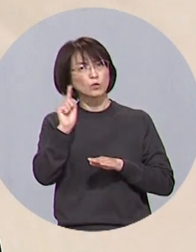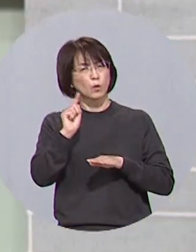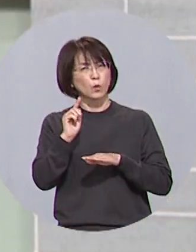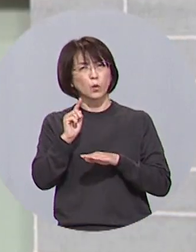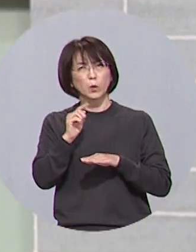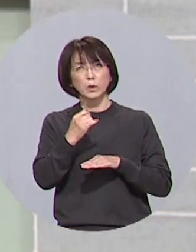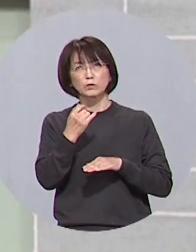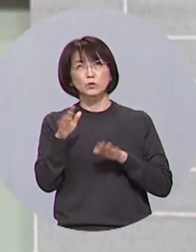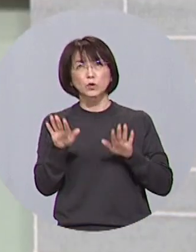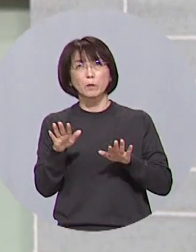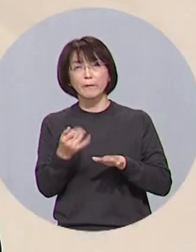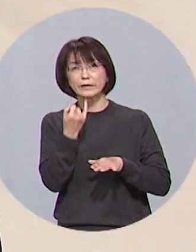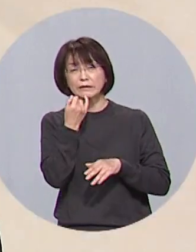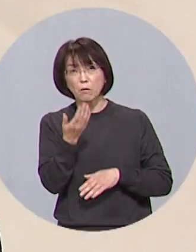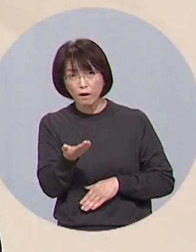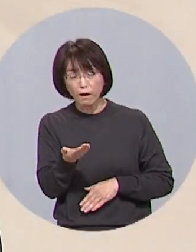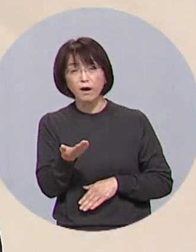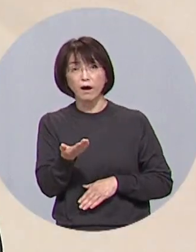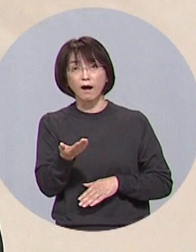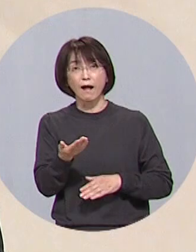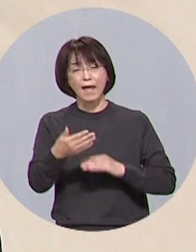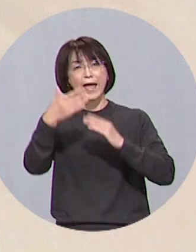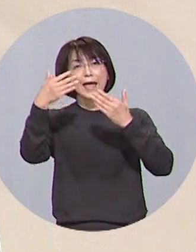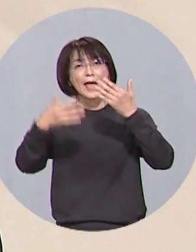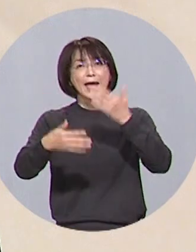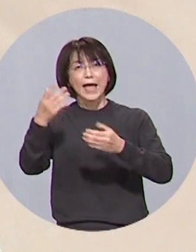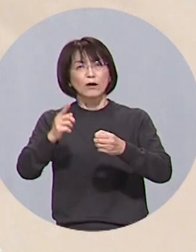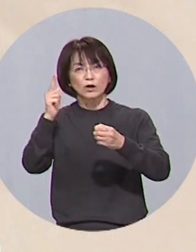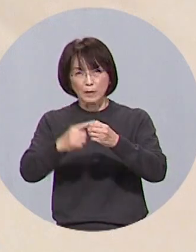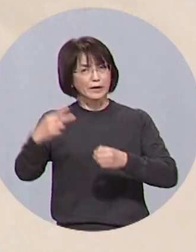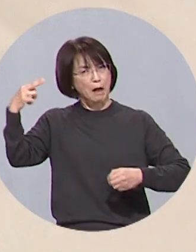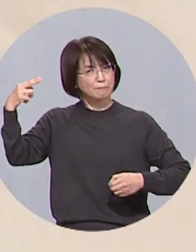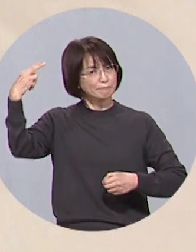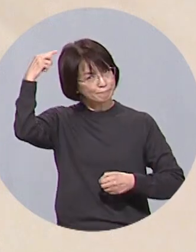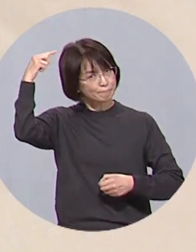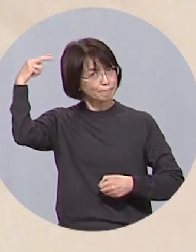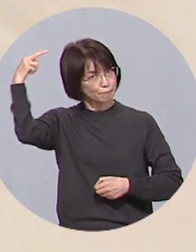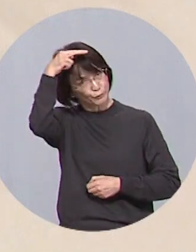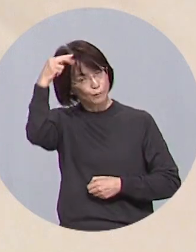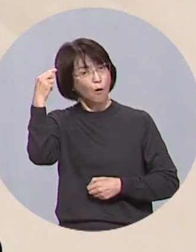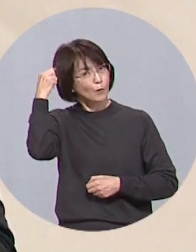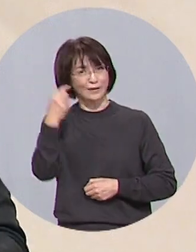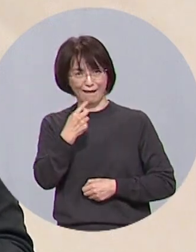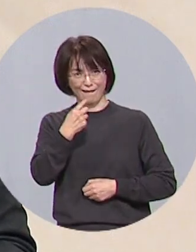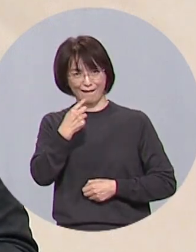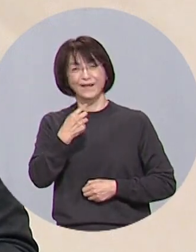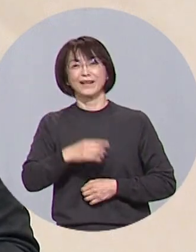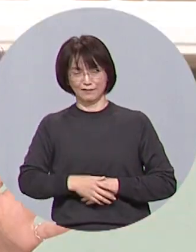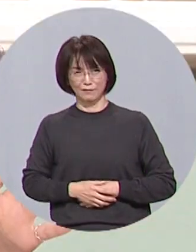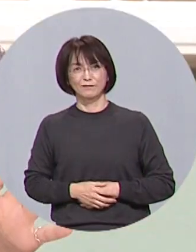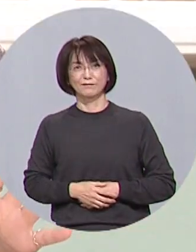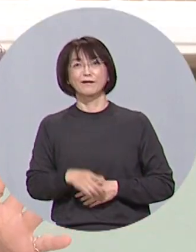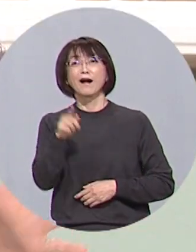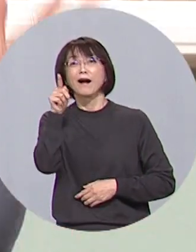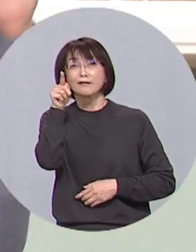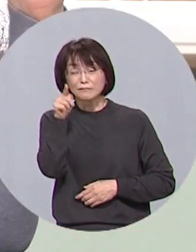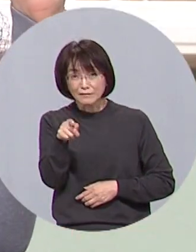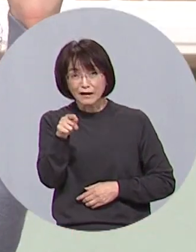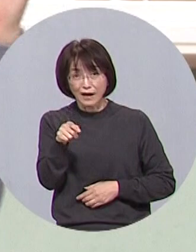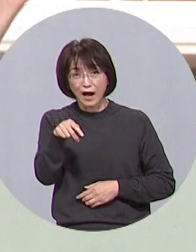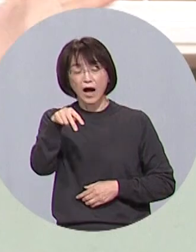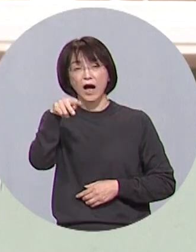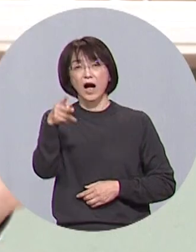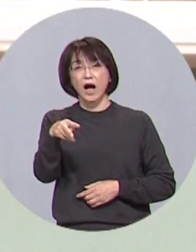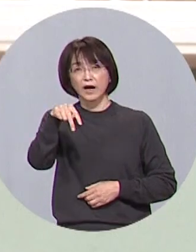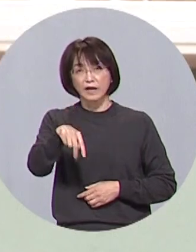ですね。 もう 映画のためならこんなん全然切っちゃうと思ったんですけど、いやいや本当本当に 花輪さんと言えばですよ。 そう